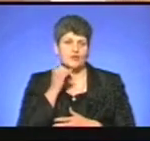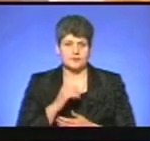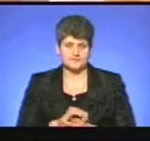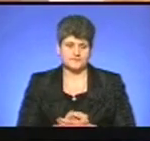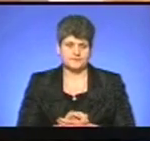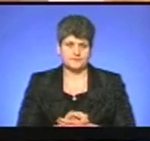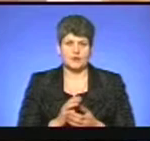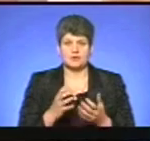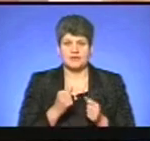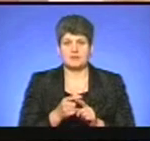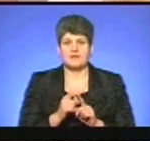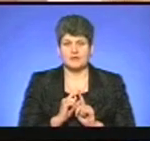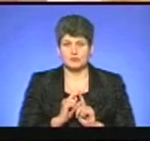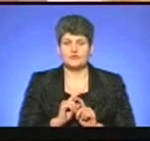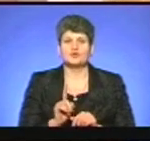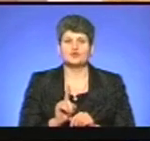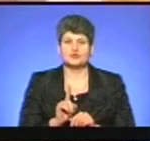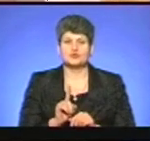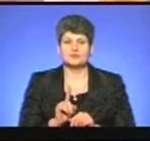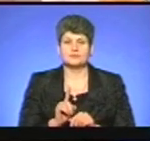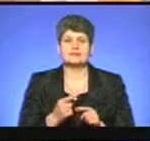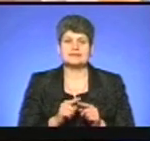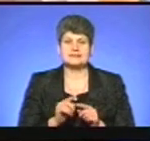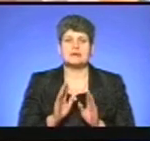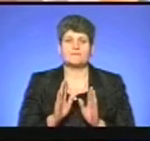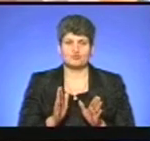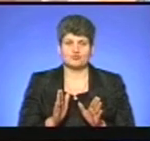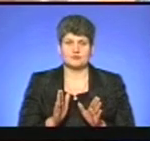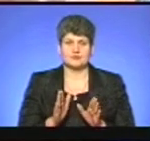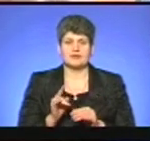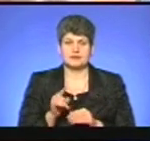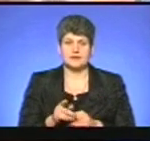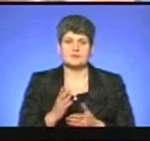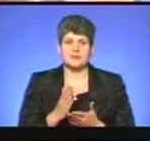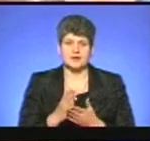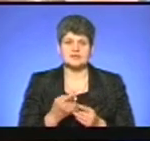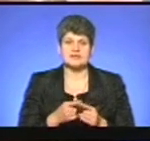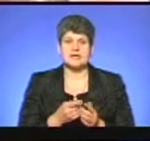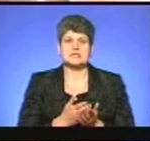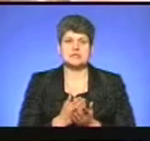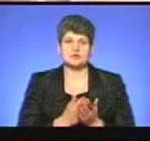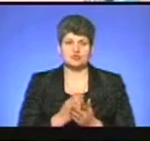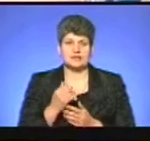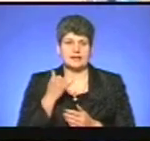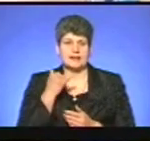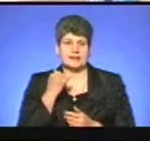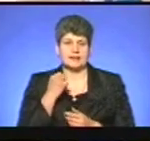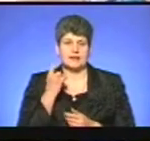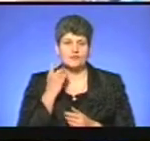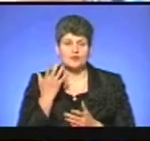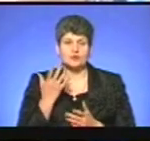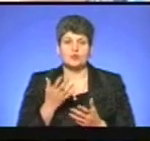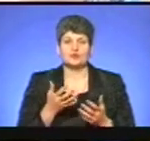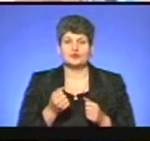Отримав відповідь, що це буде, але ти маєш це заслужити телефон.